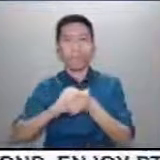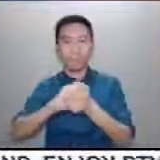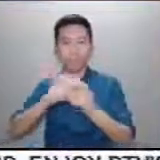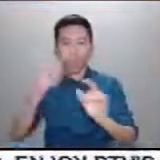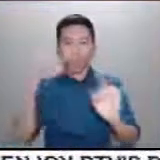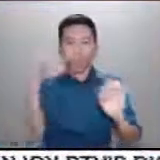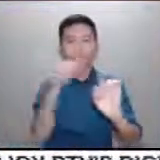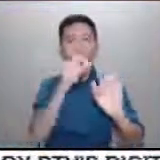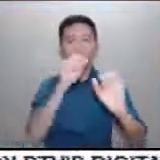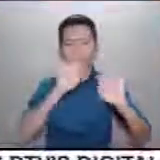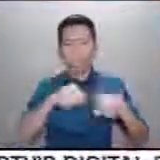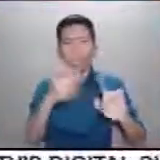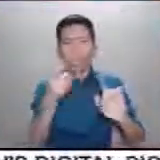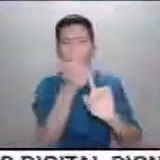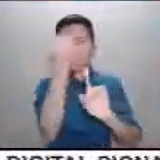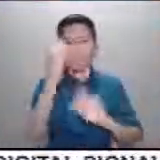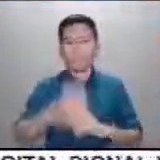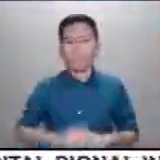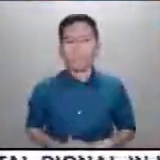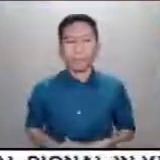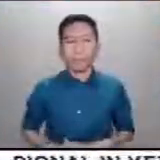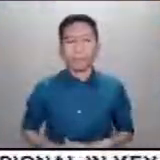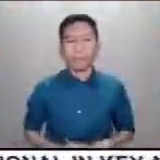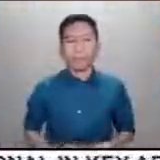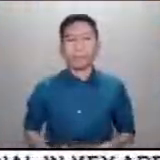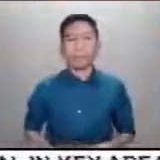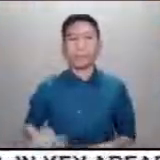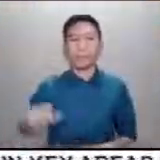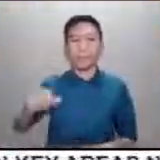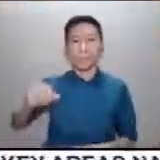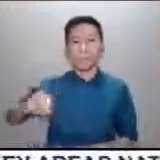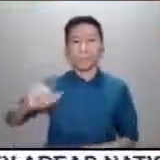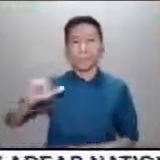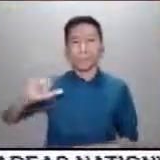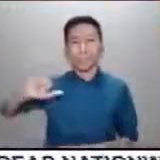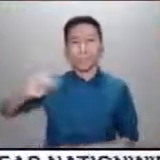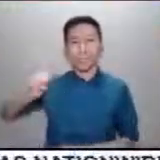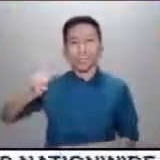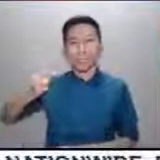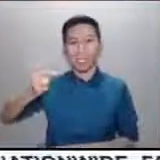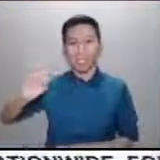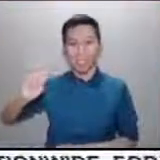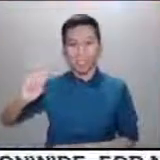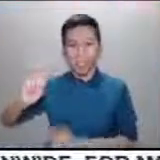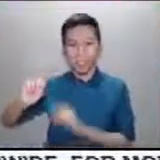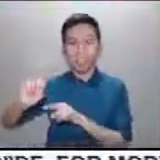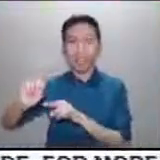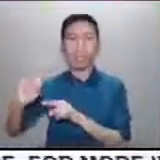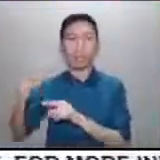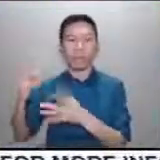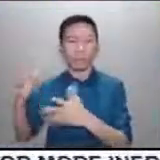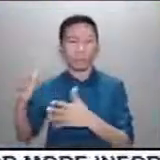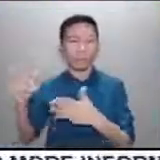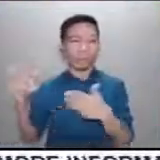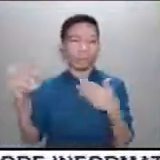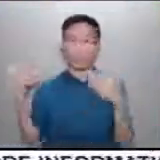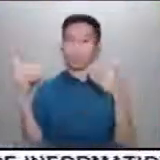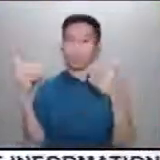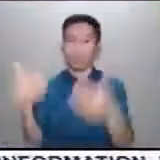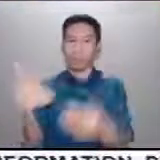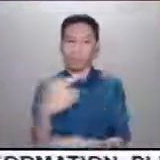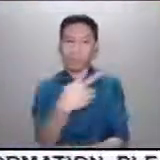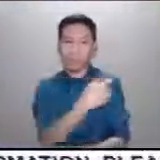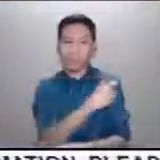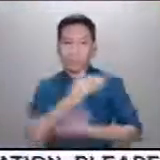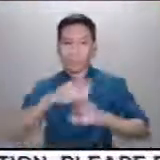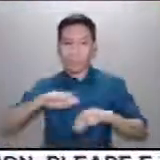Samantala, sinimula na rin ng lokal na pamahalaan ng Iligan City sa tulong ng Department of Health o DOH ang pediatric vaccination. Ito ay isinagawa